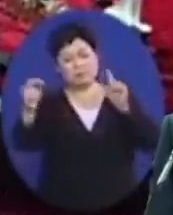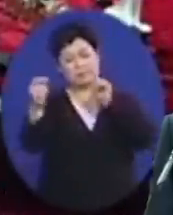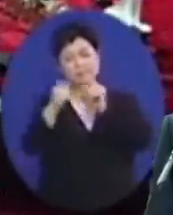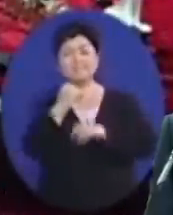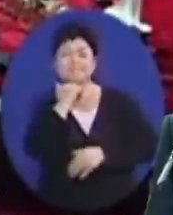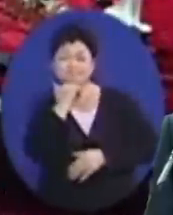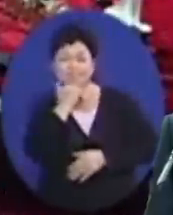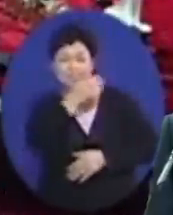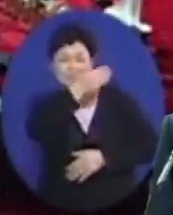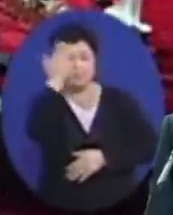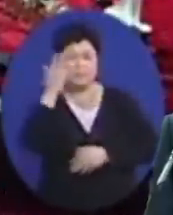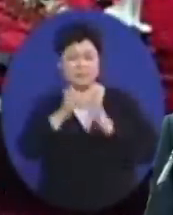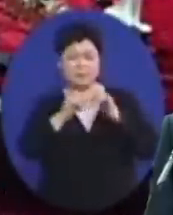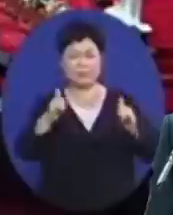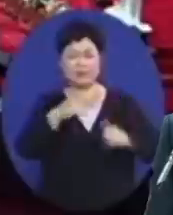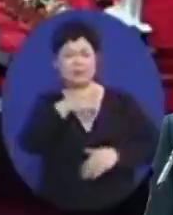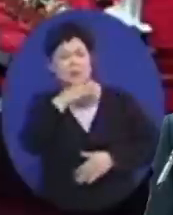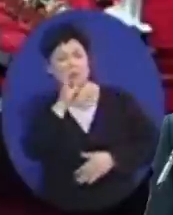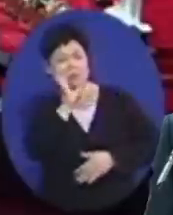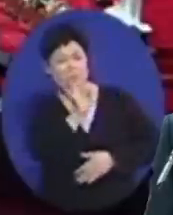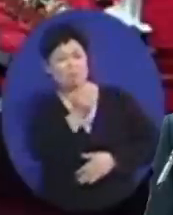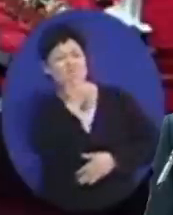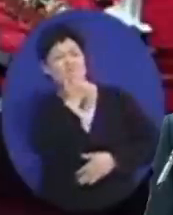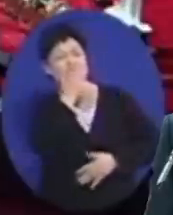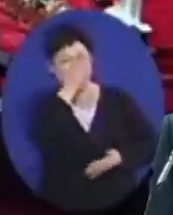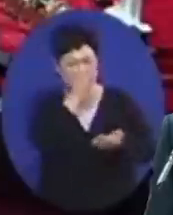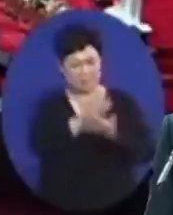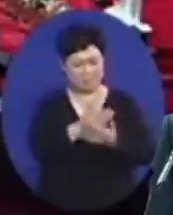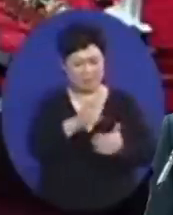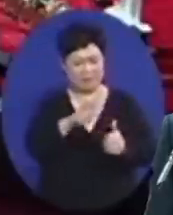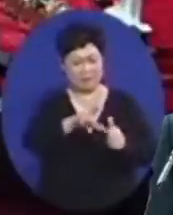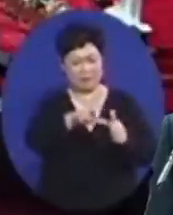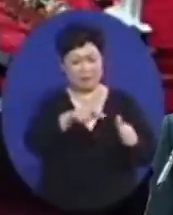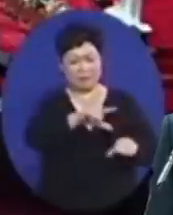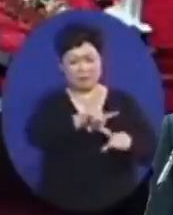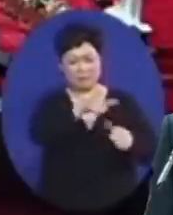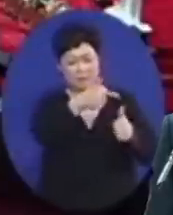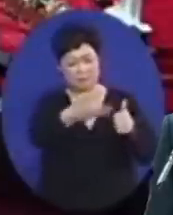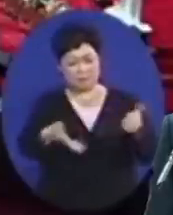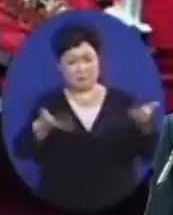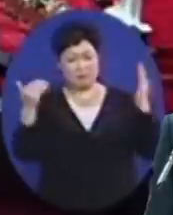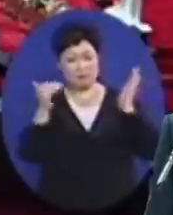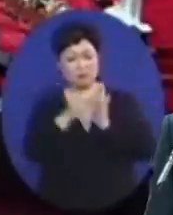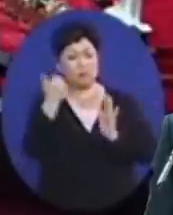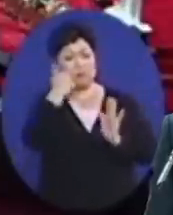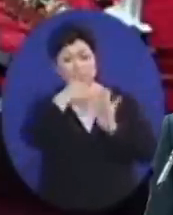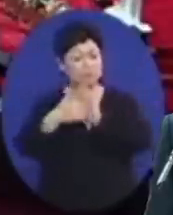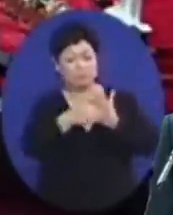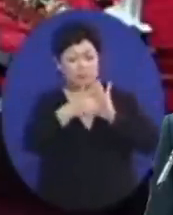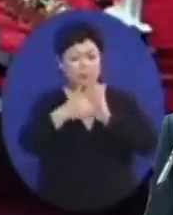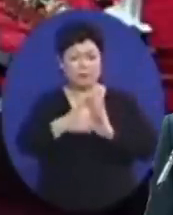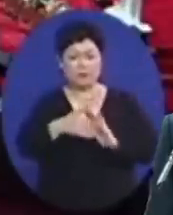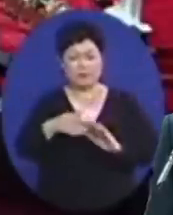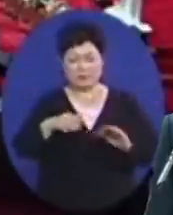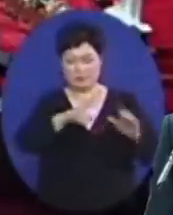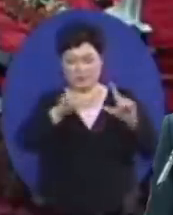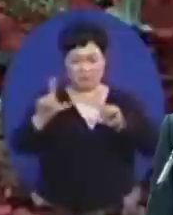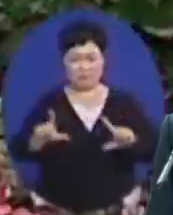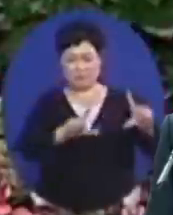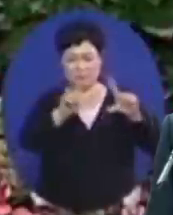젊은 청춘들아, 노인 보고 웃지 마라. 가는 세월을 누가 막겠느냐. 인생은 돌고 도는 물레바퀴와